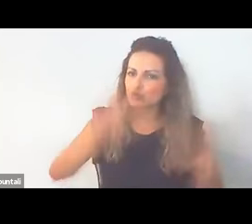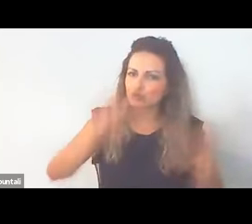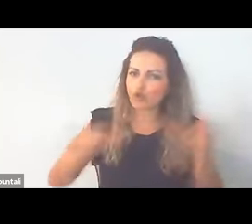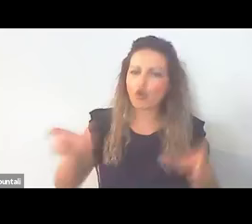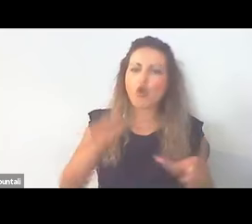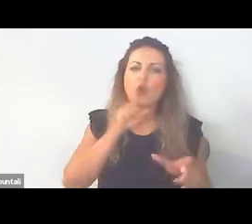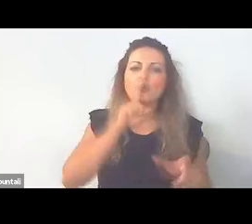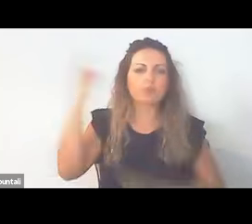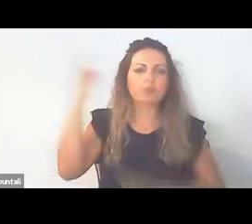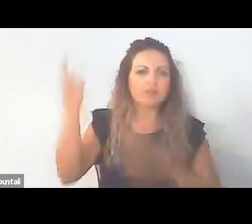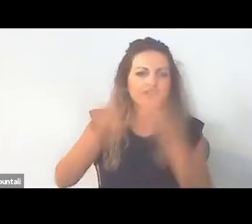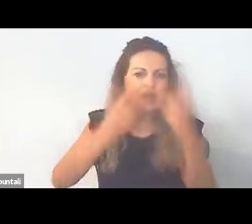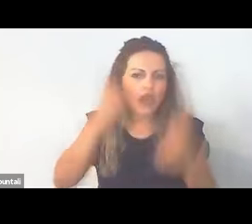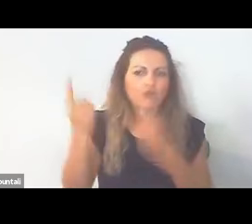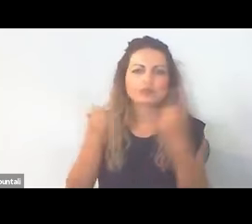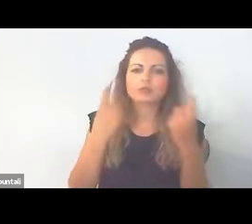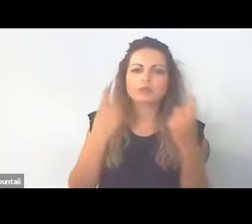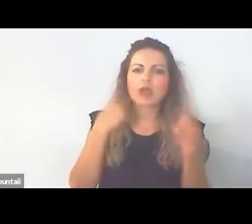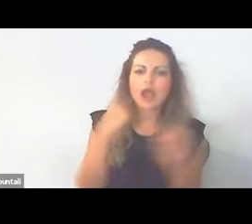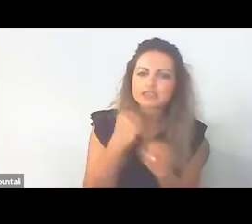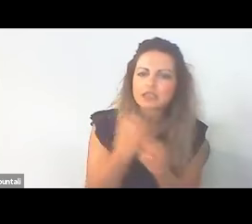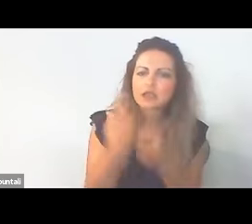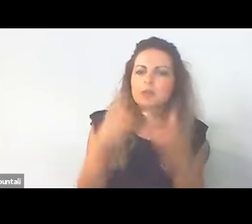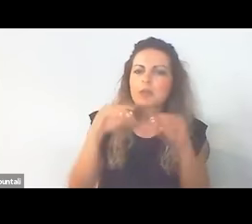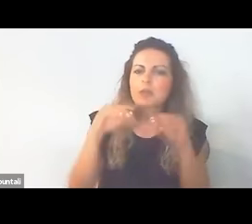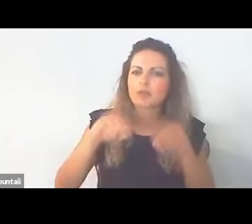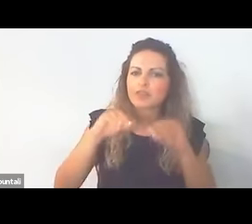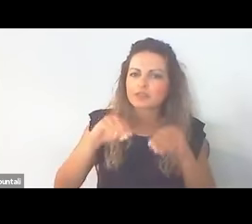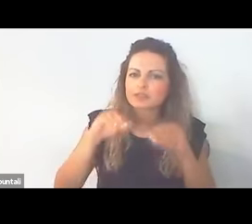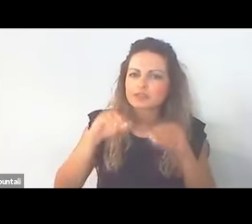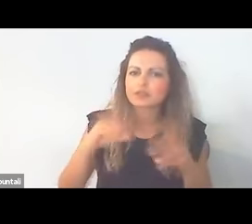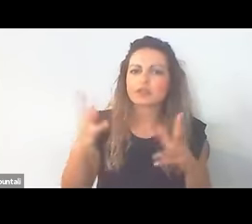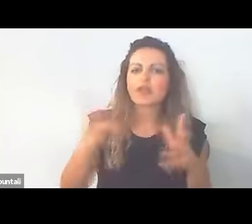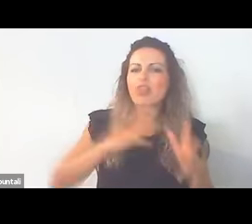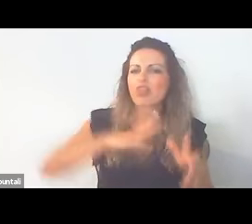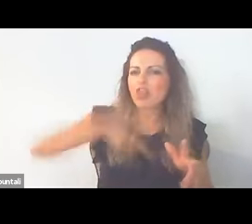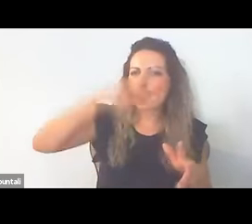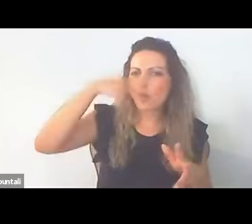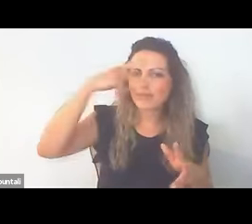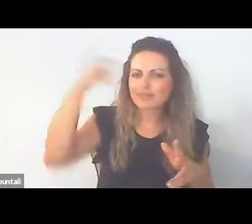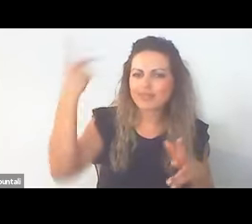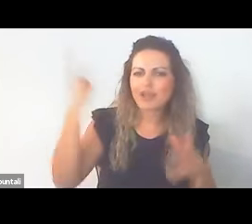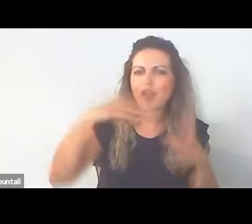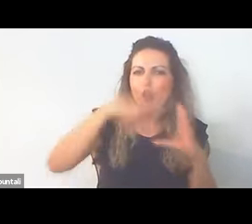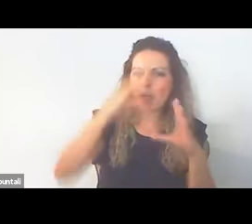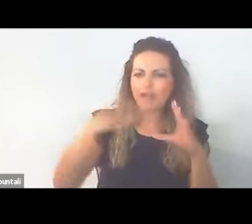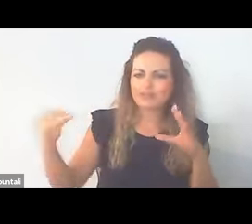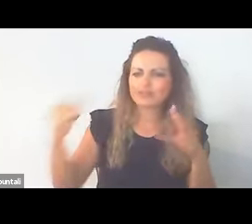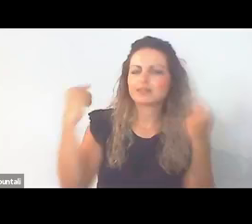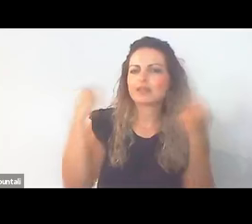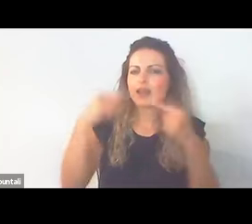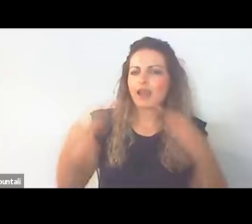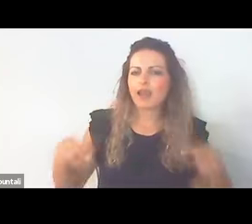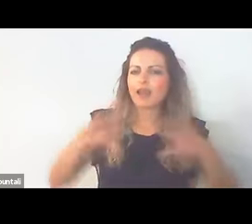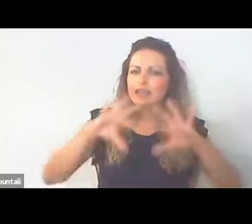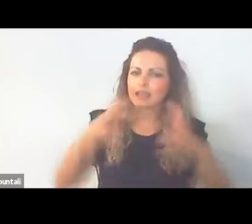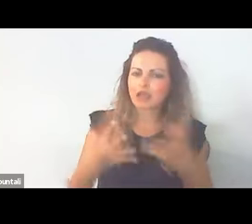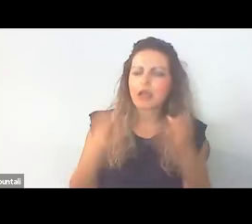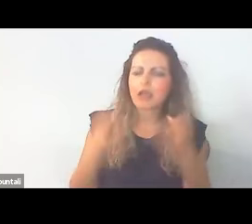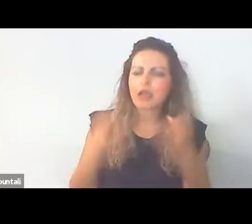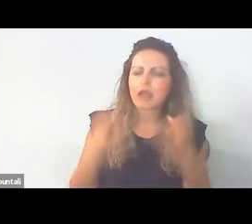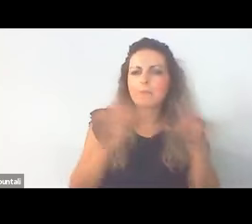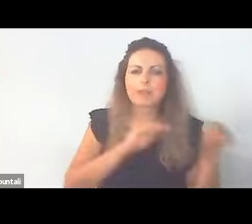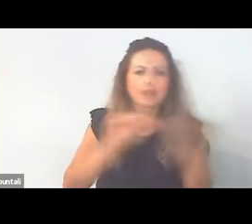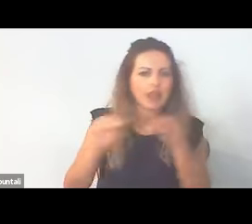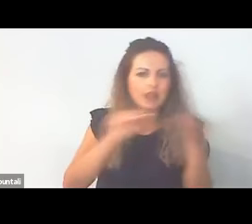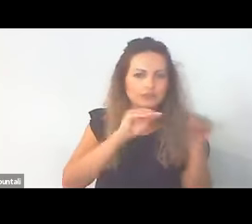η εργασία, η εκπαίδευση, τα ΛΟΑΤΚΙ δικαιώματα, τα φεμινιστικά δικαιώματα, η μετανάστευση, η υγεία και ούτω καθεξής,